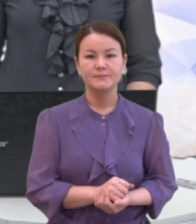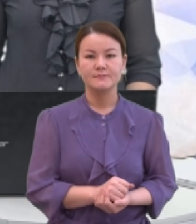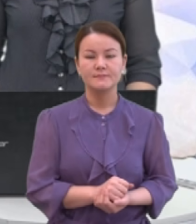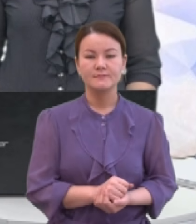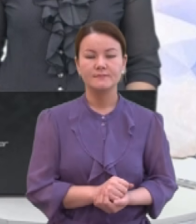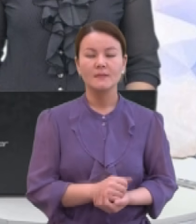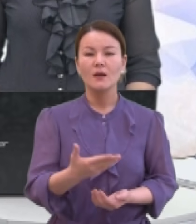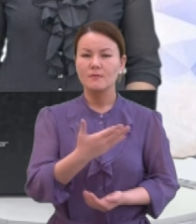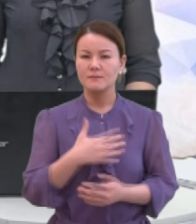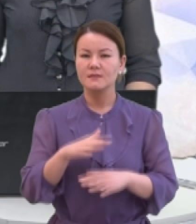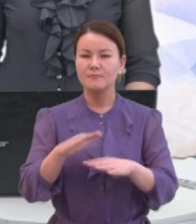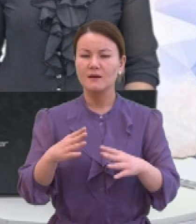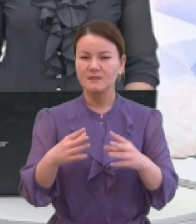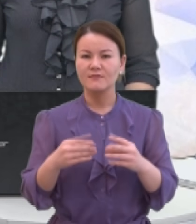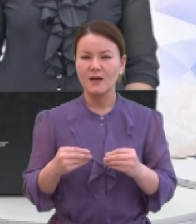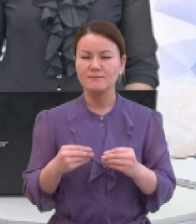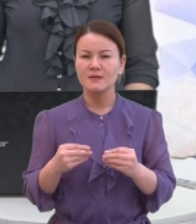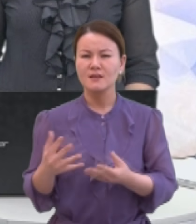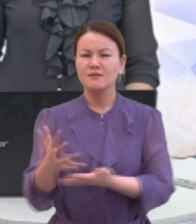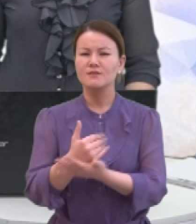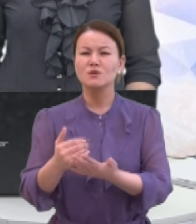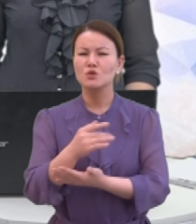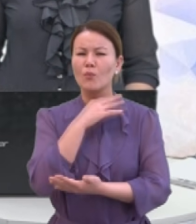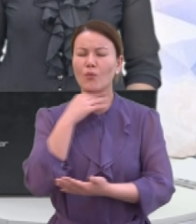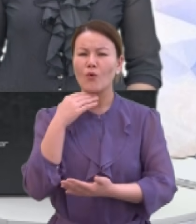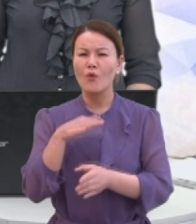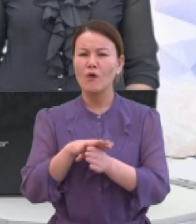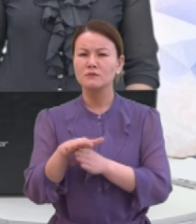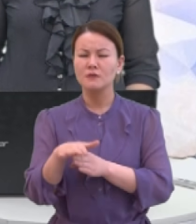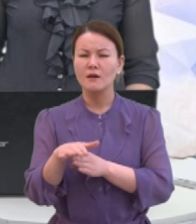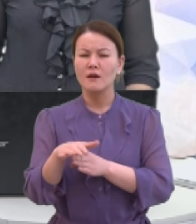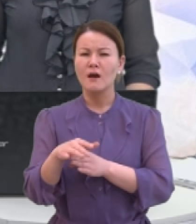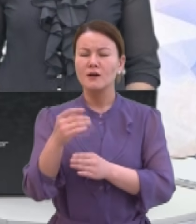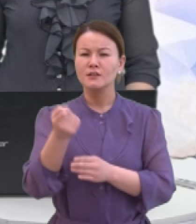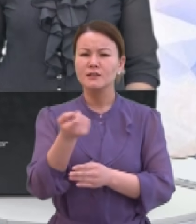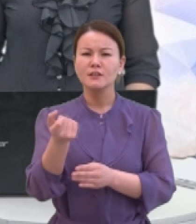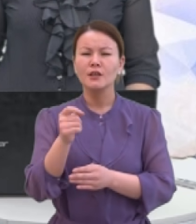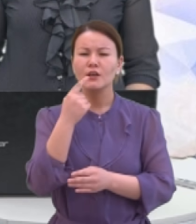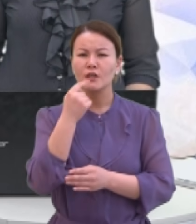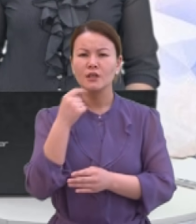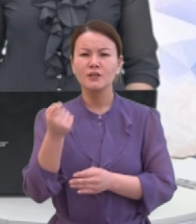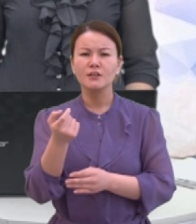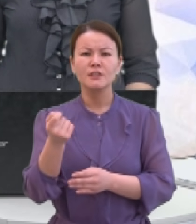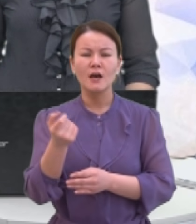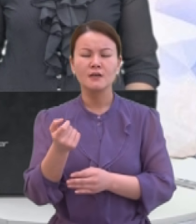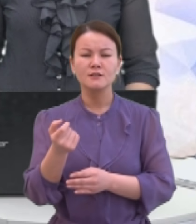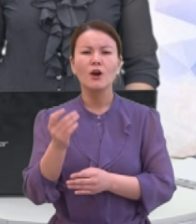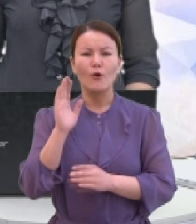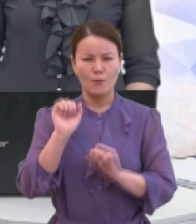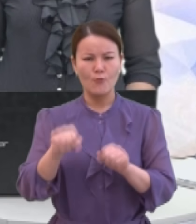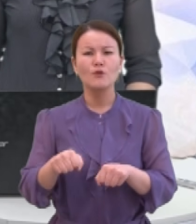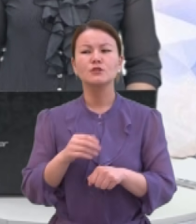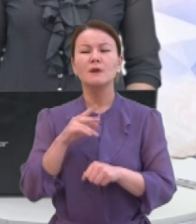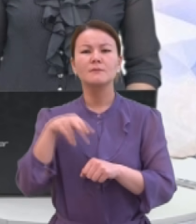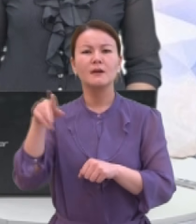мы ребята с вами насобирали полное лукошко ягод можем отправляться дальше